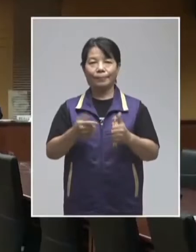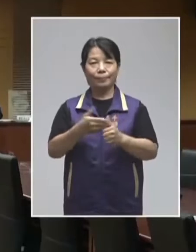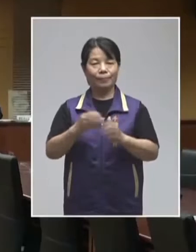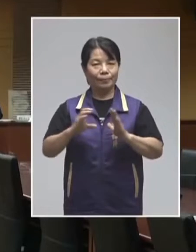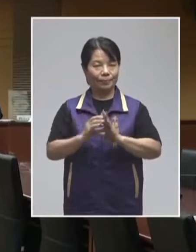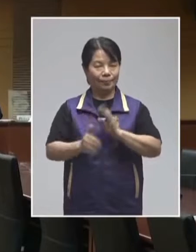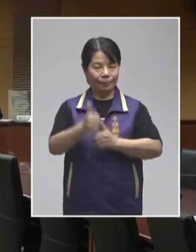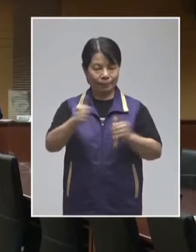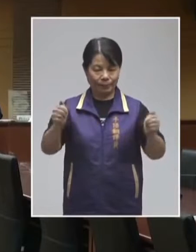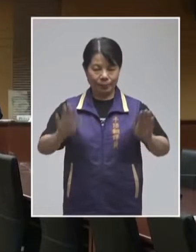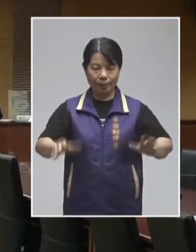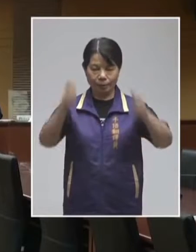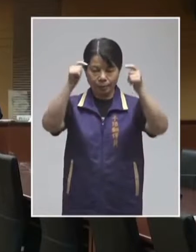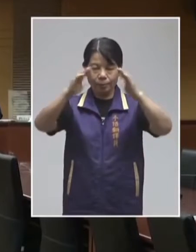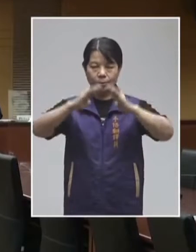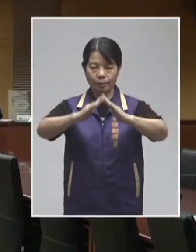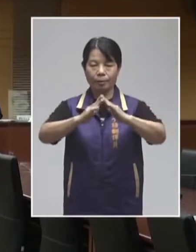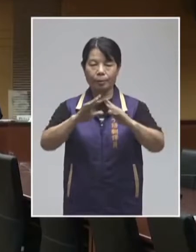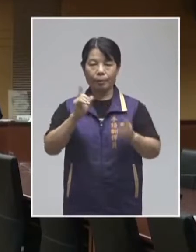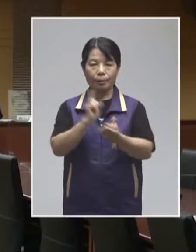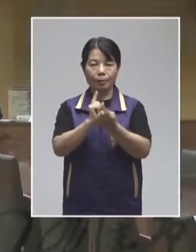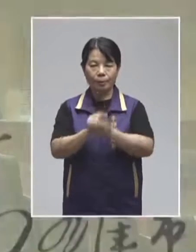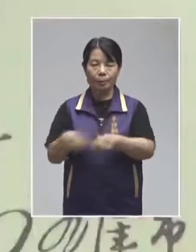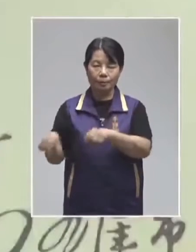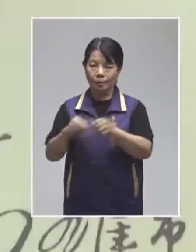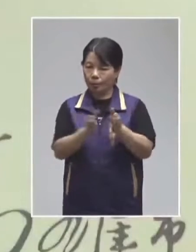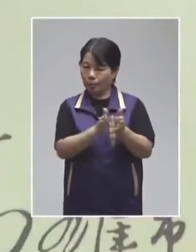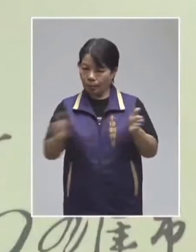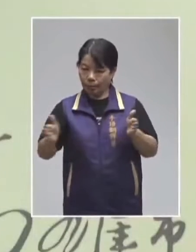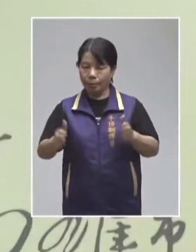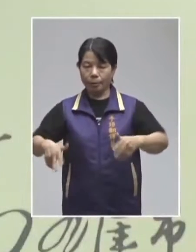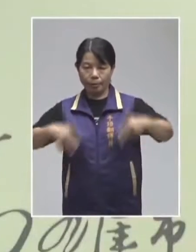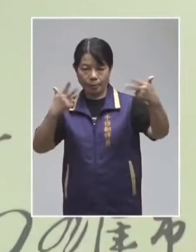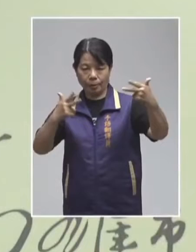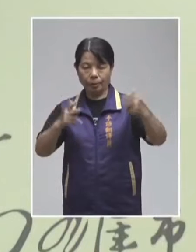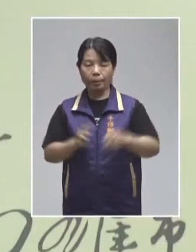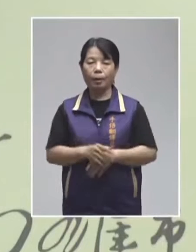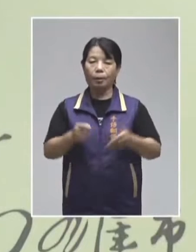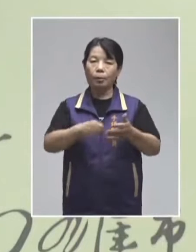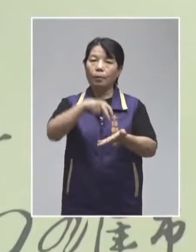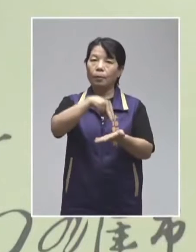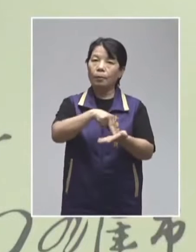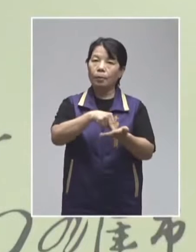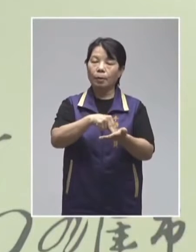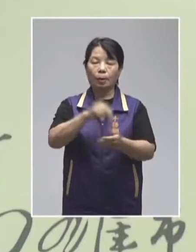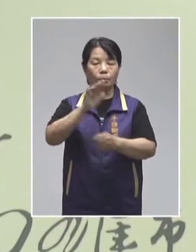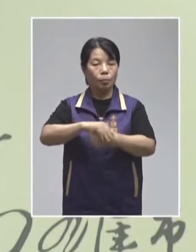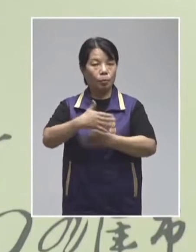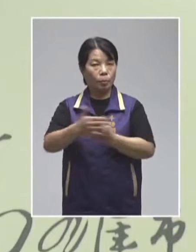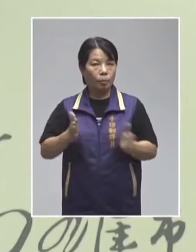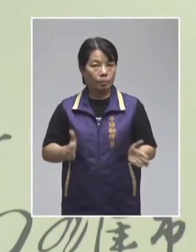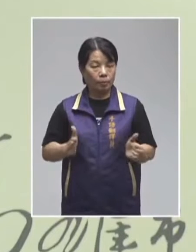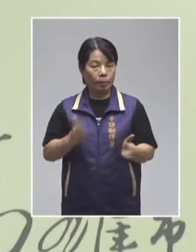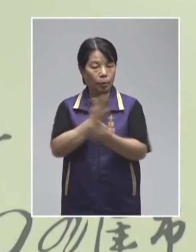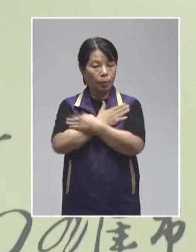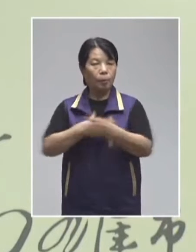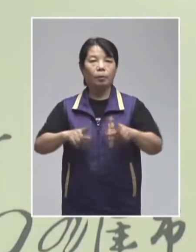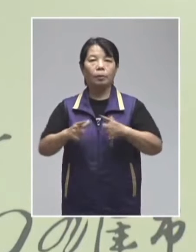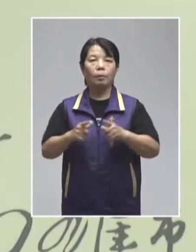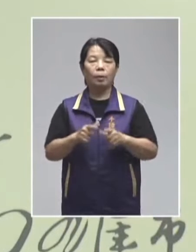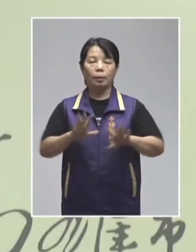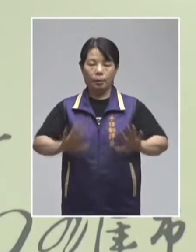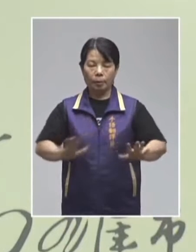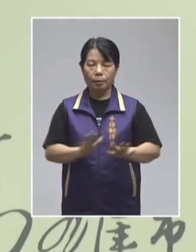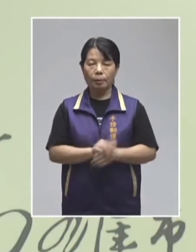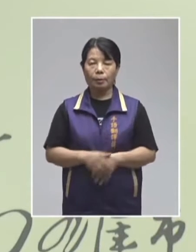高雄市延长居家远距教学，包括学校、公立幼儿园及补习班，哦，延长到6月19号。